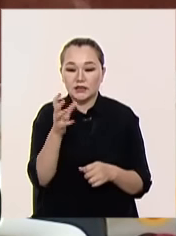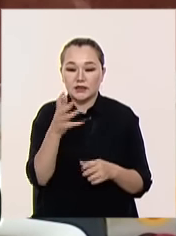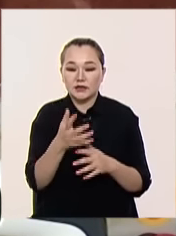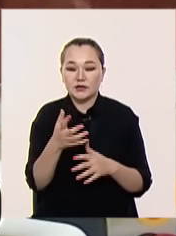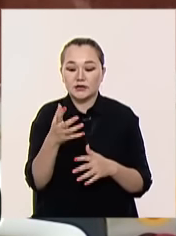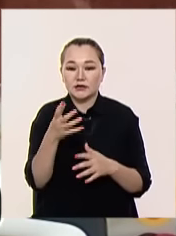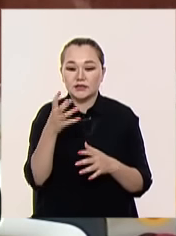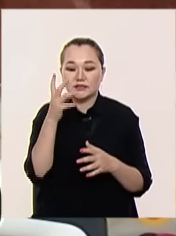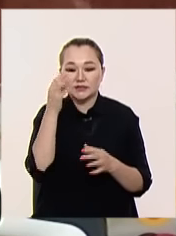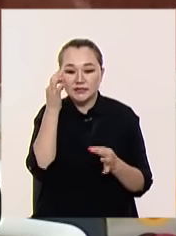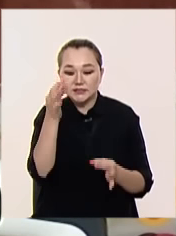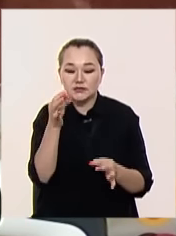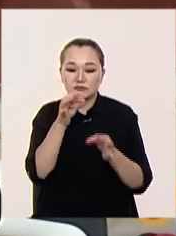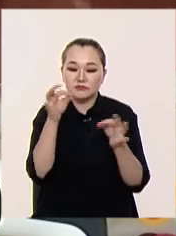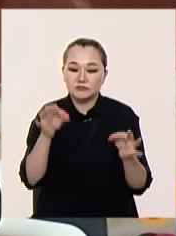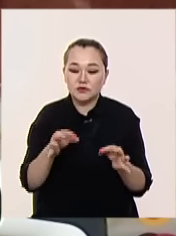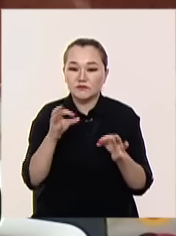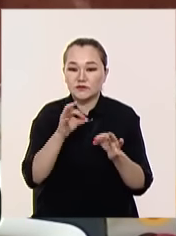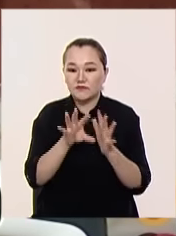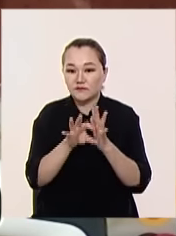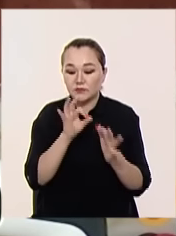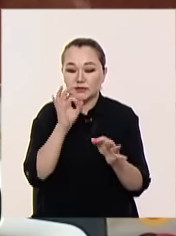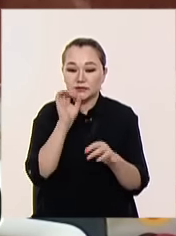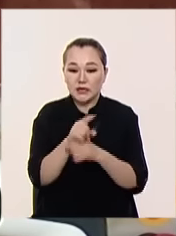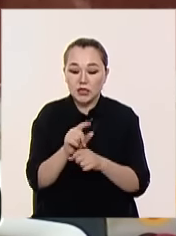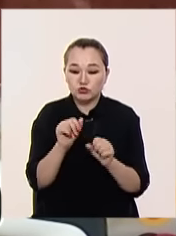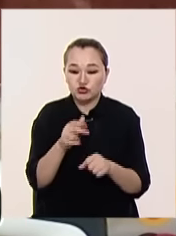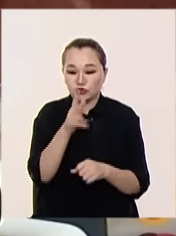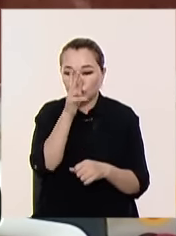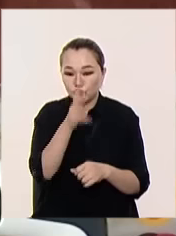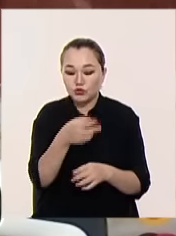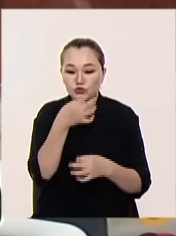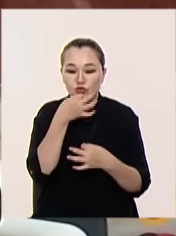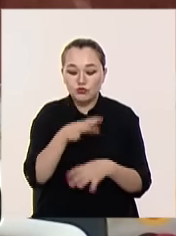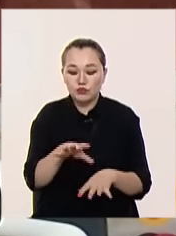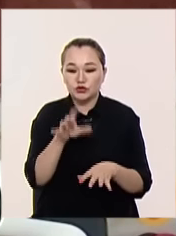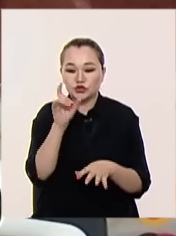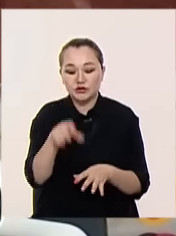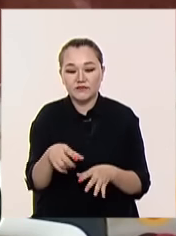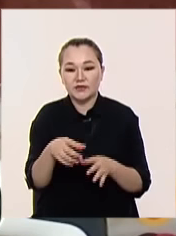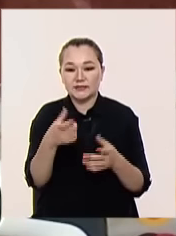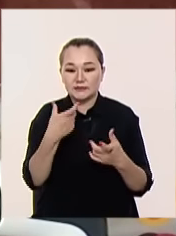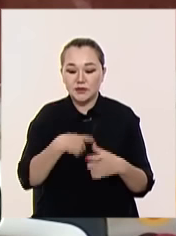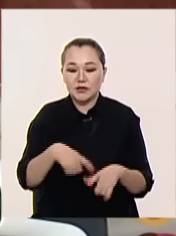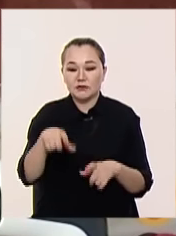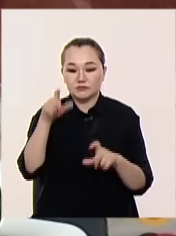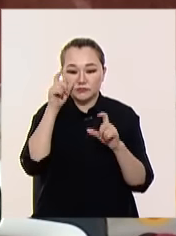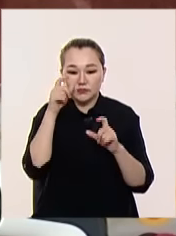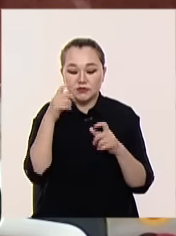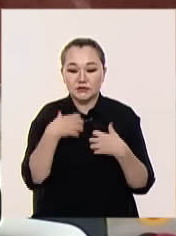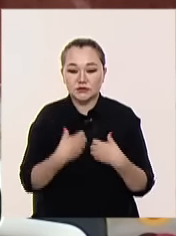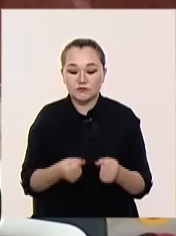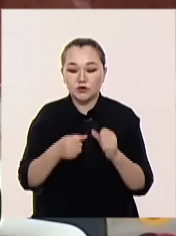мен стиліне қарай таңдауға болатын бұл көзділдірікті 3 жастан бастап кез келген адам тағып, өз денсаулығын түзей